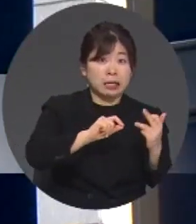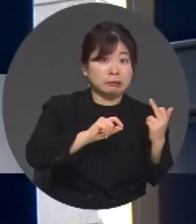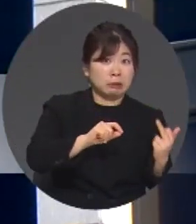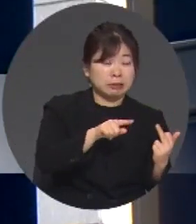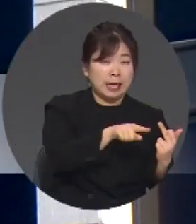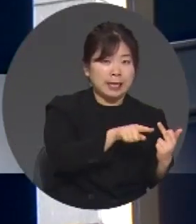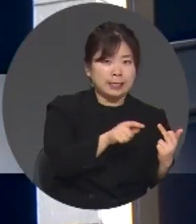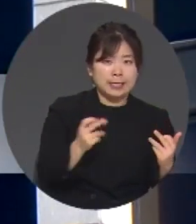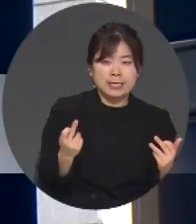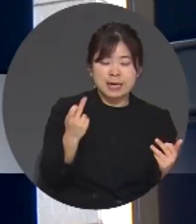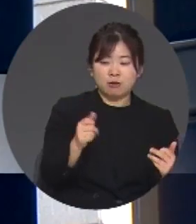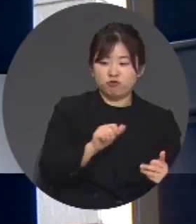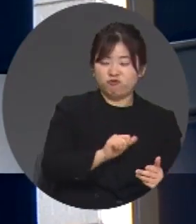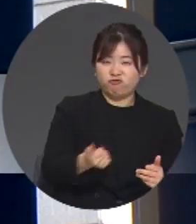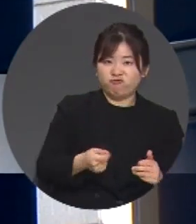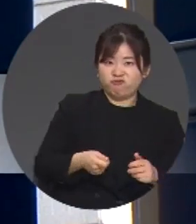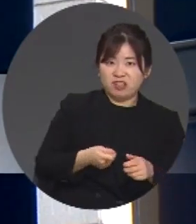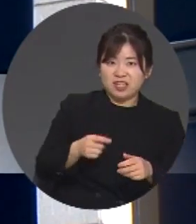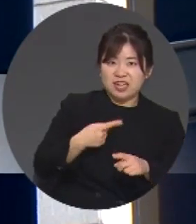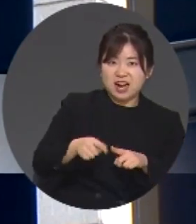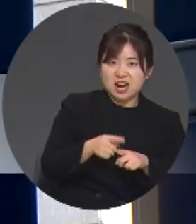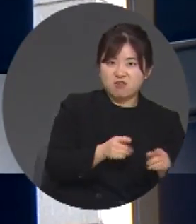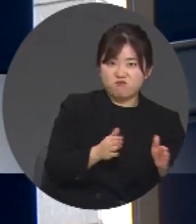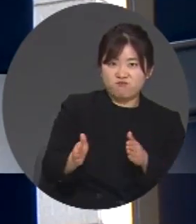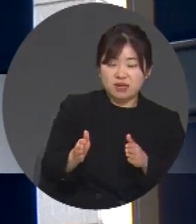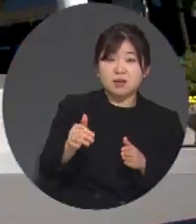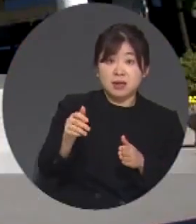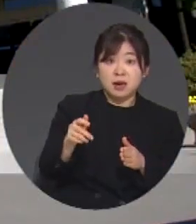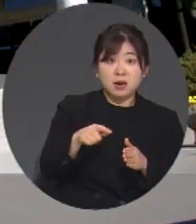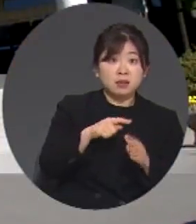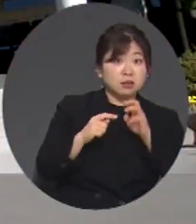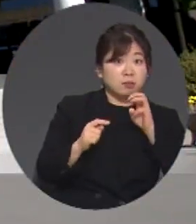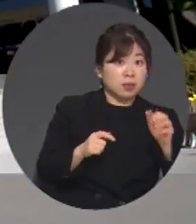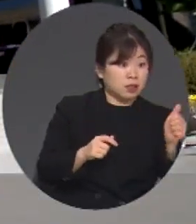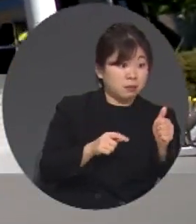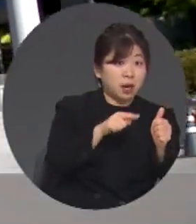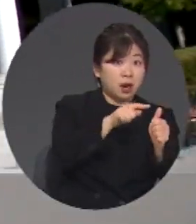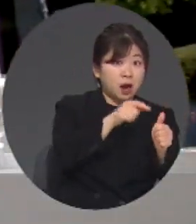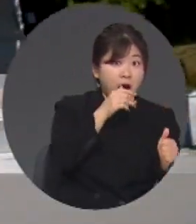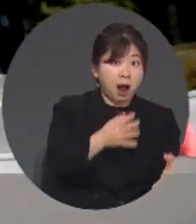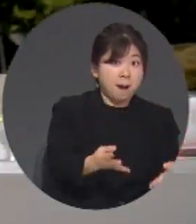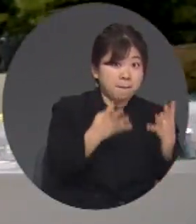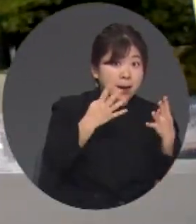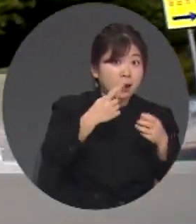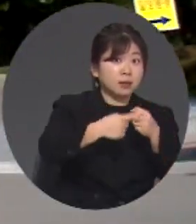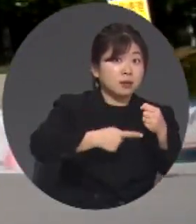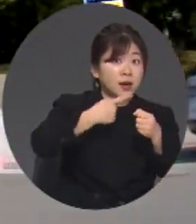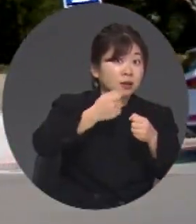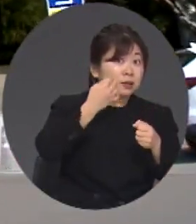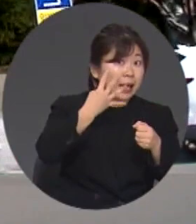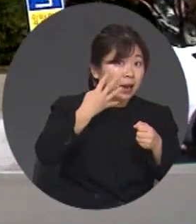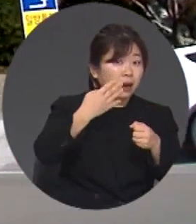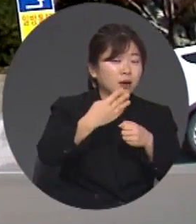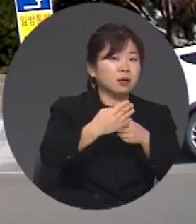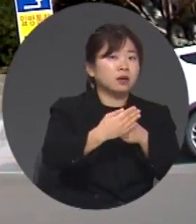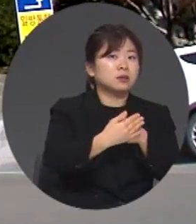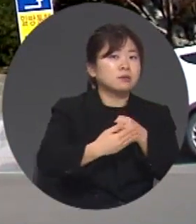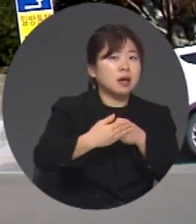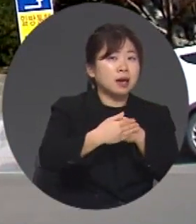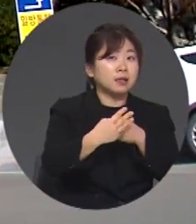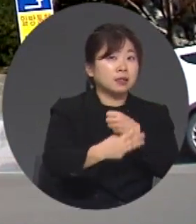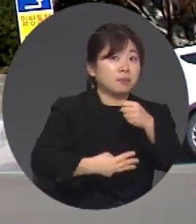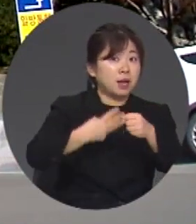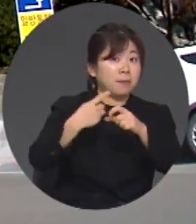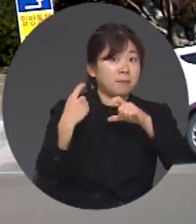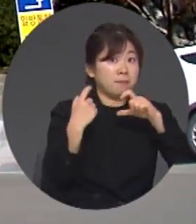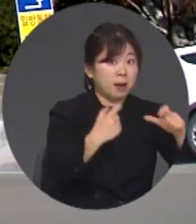혐의로 재판에 넘겨진 30대 남성에게 징역 1년 4개월에 집행유에 3년을 선고하고 보호 관찰을 받을